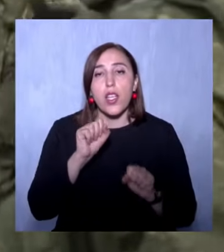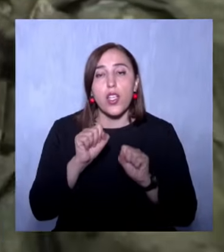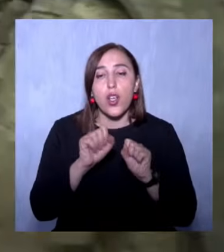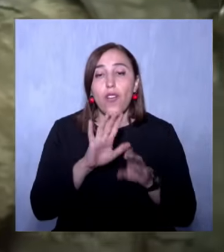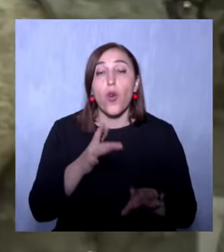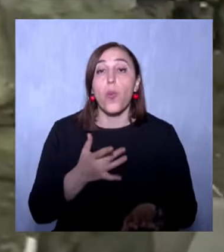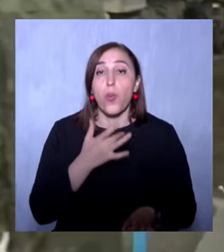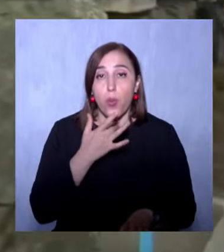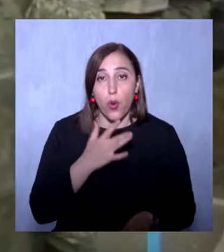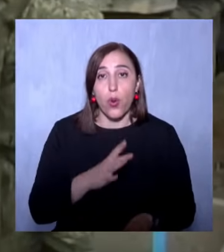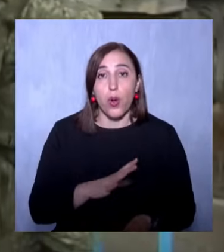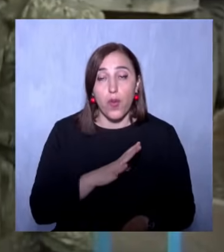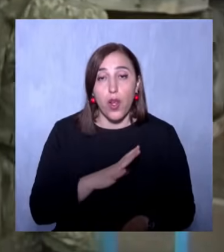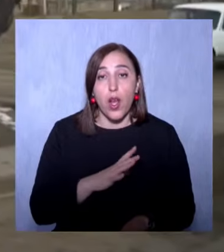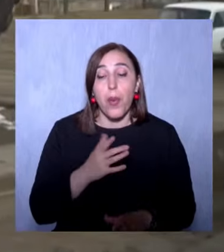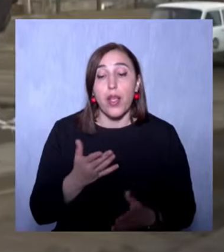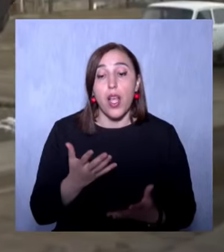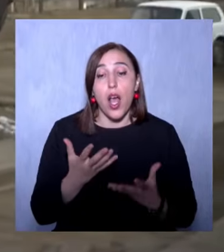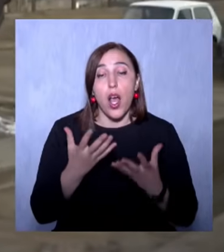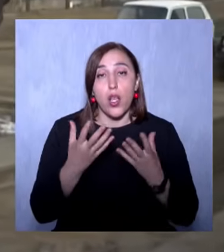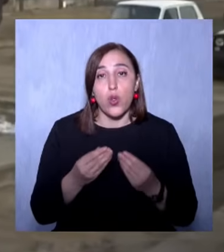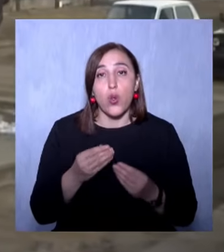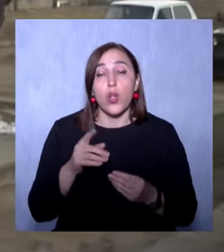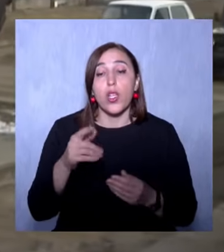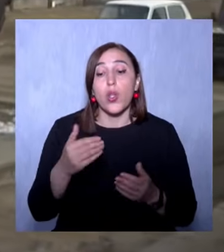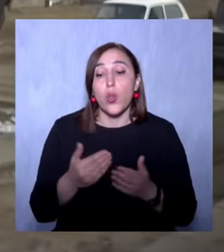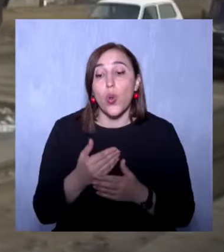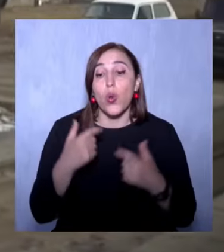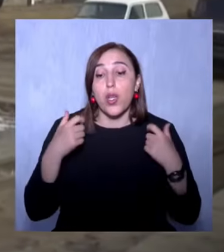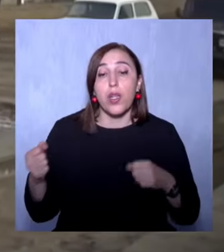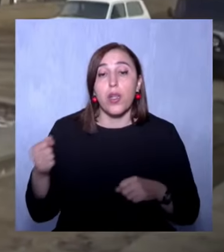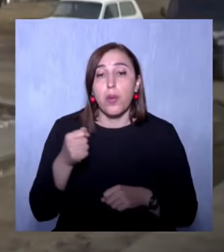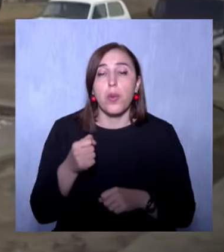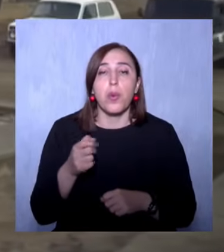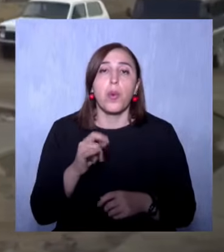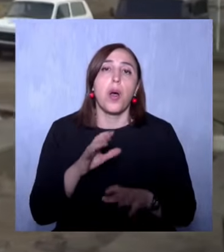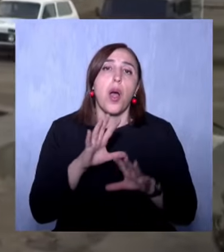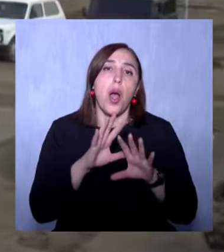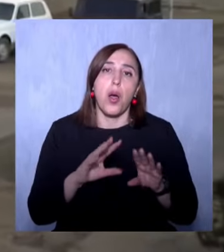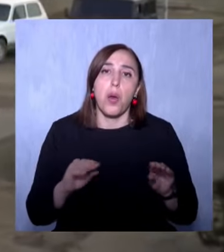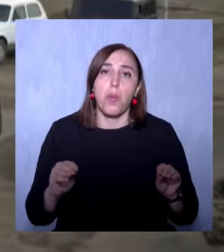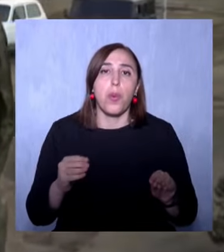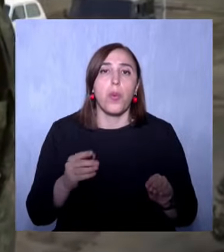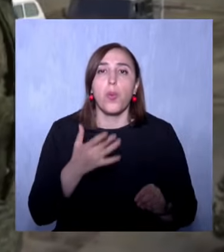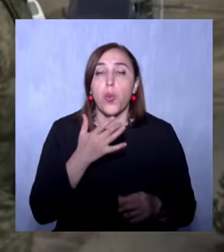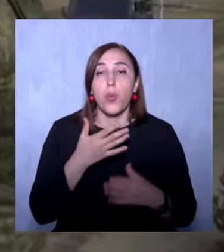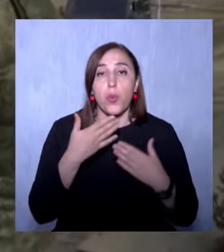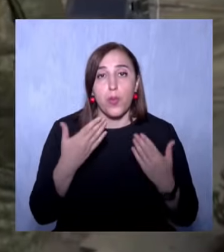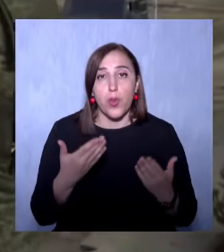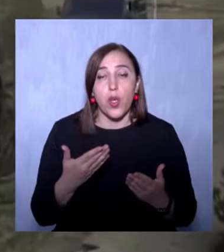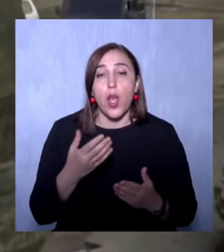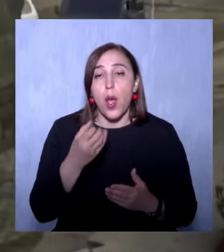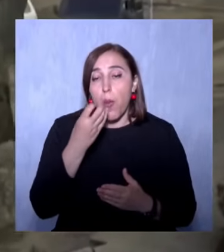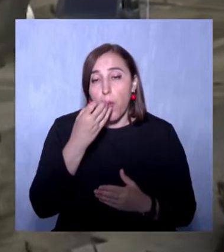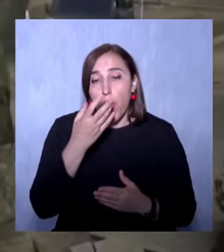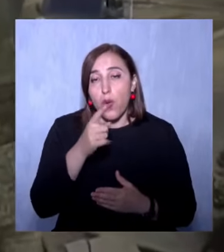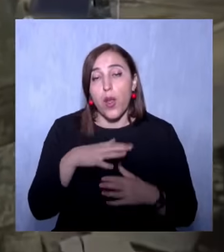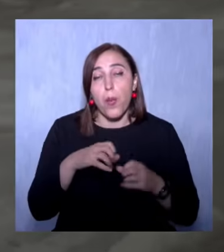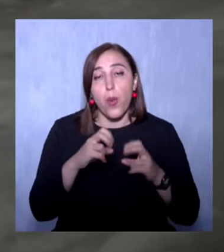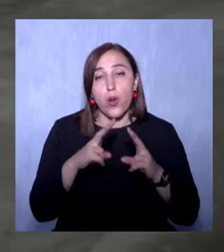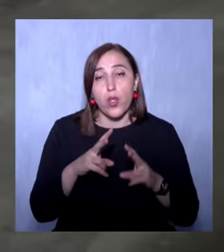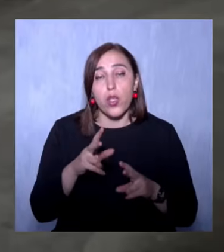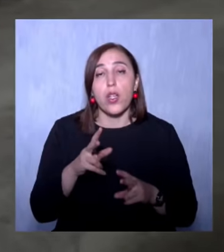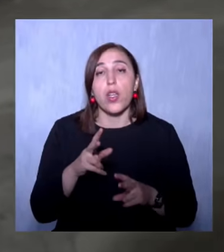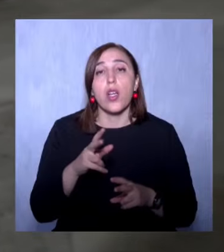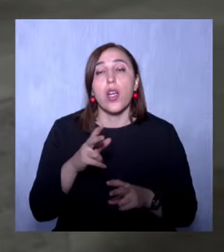շրջանակներից բողոքի ձայներ էին հնչում, ապա այսօր անաշկինի նշանակումից հետո ամեն ինչ շատ ավելի հանդարտ է։ Բաքվեցի փորձագետների համոզմամբ